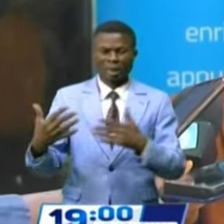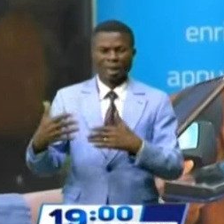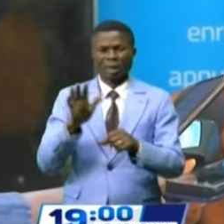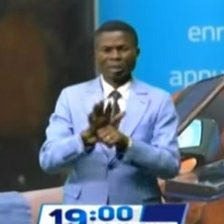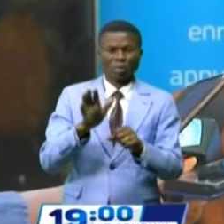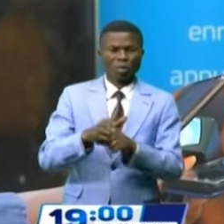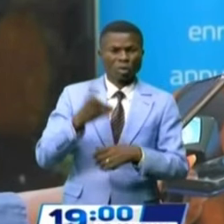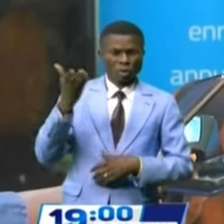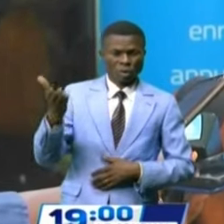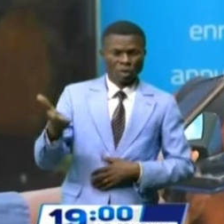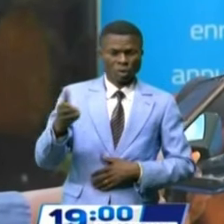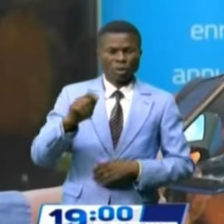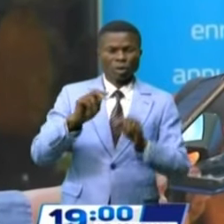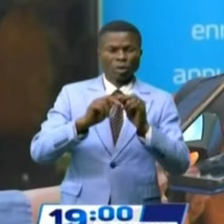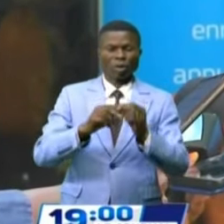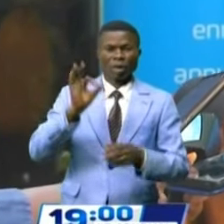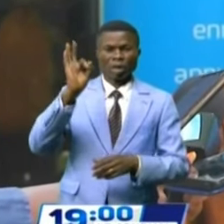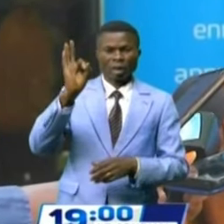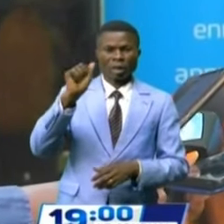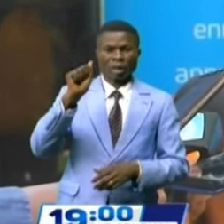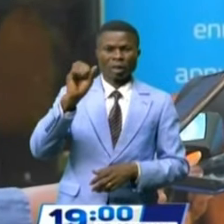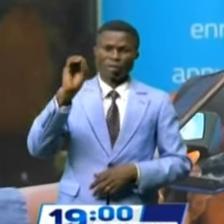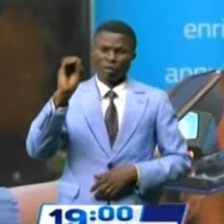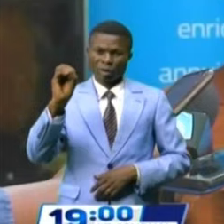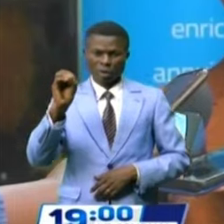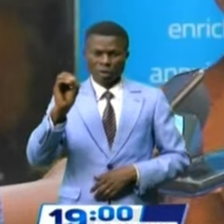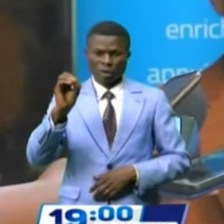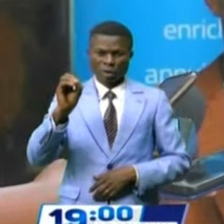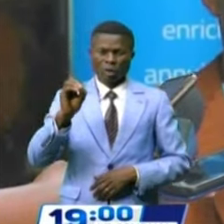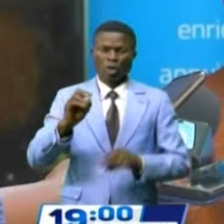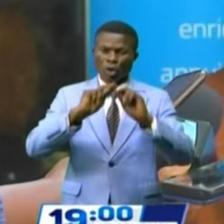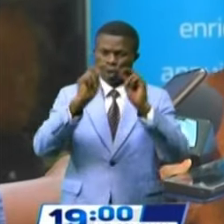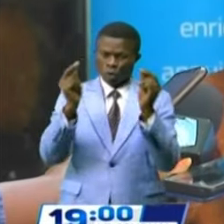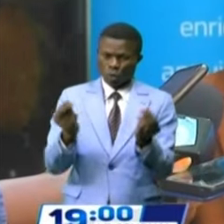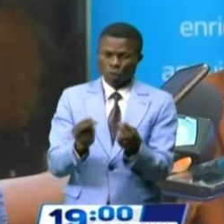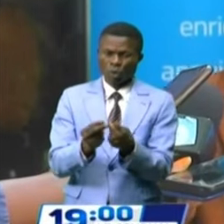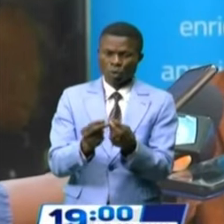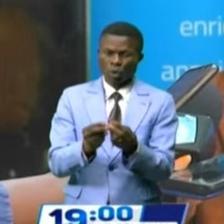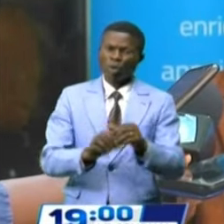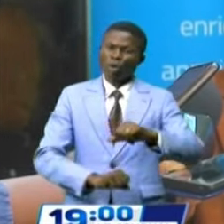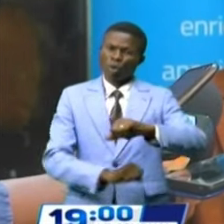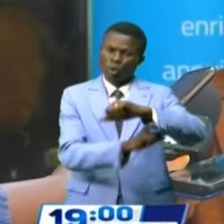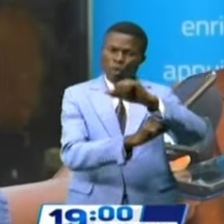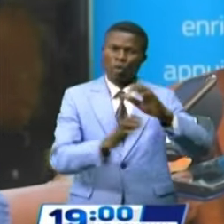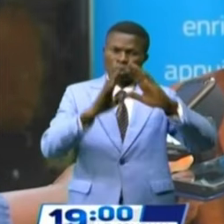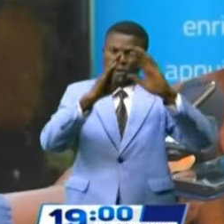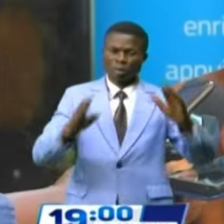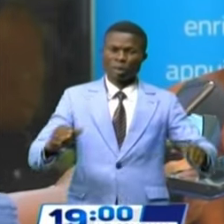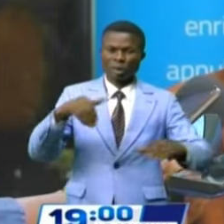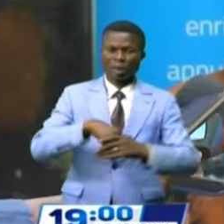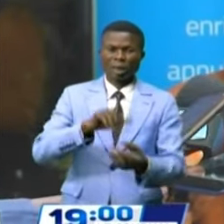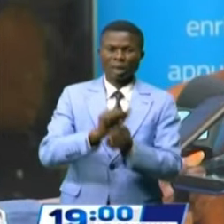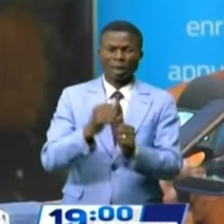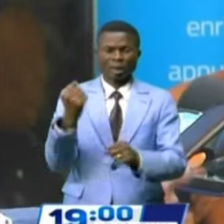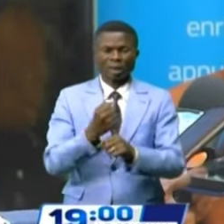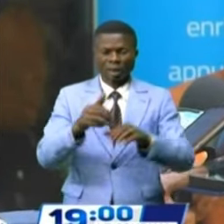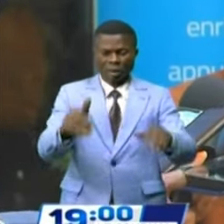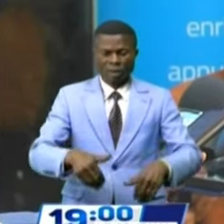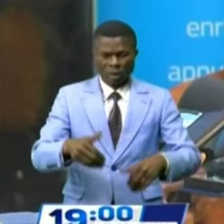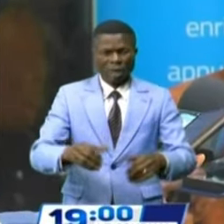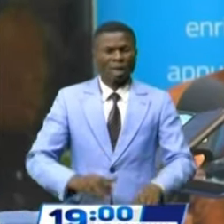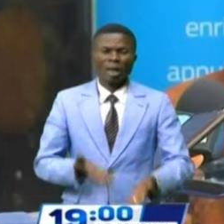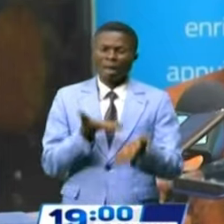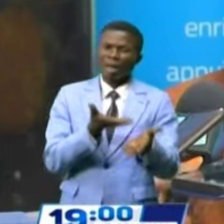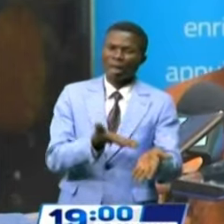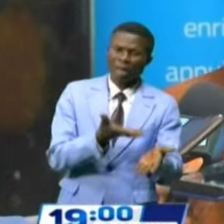groupes armés et dont la FAO se donne comme une structure qui accompagne les ménages dans les domaines agricoles, de les